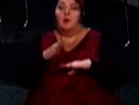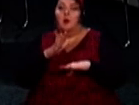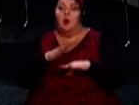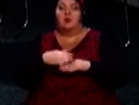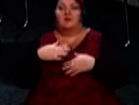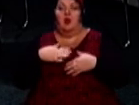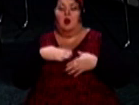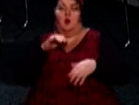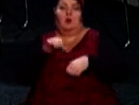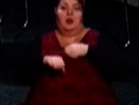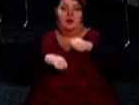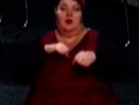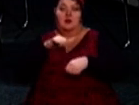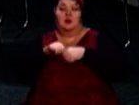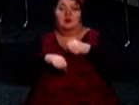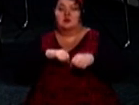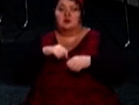люблять кататись на велосипедах.